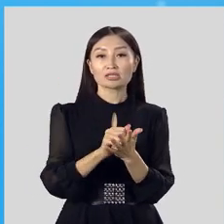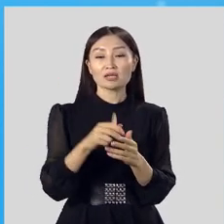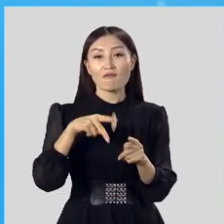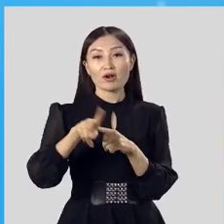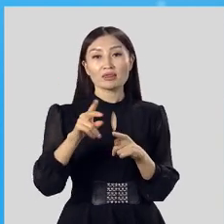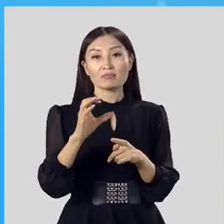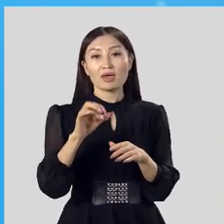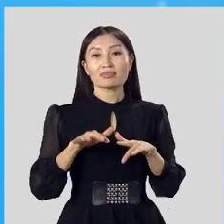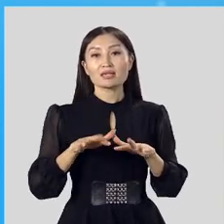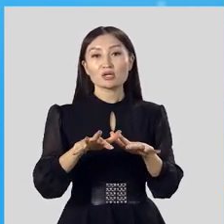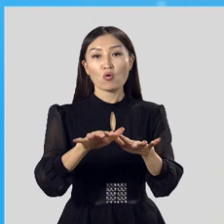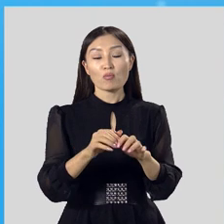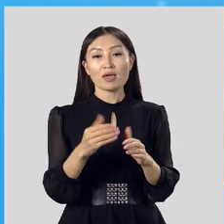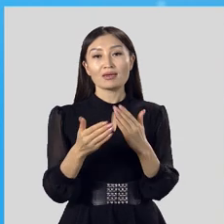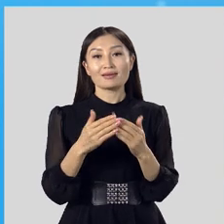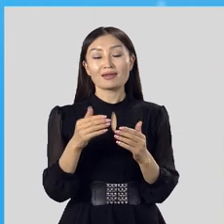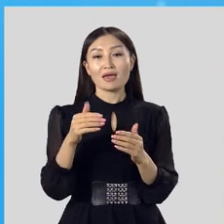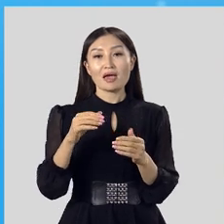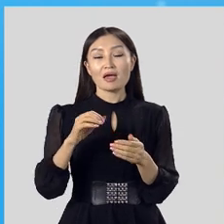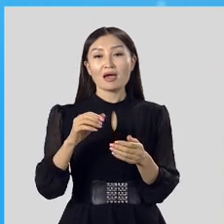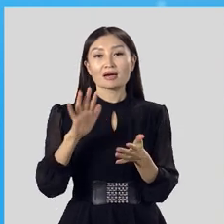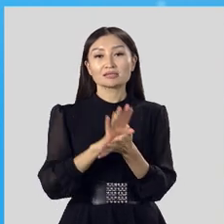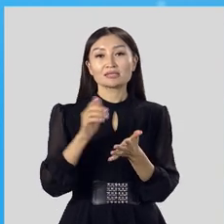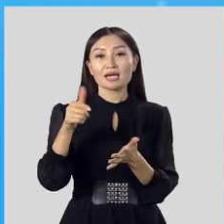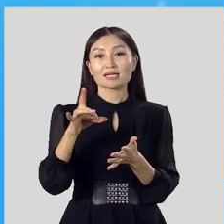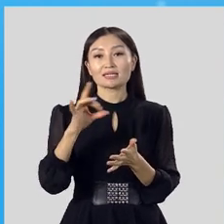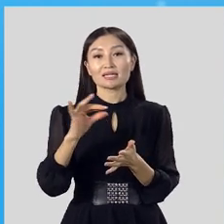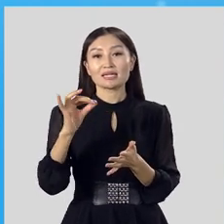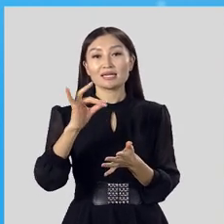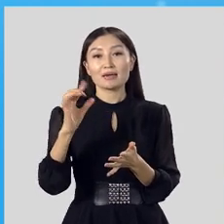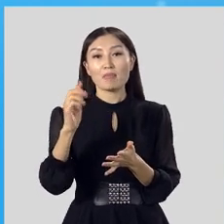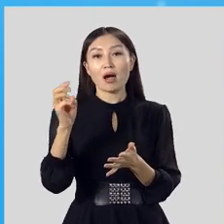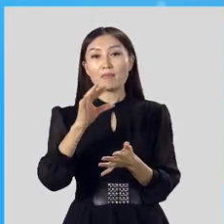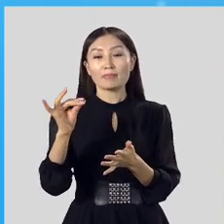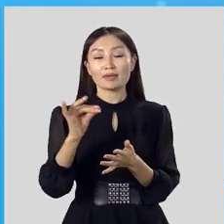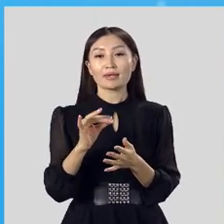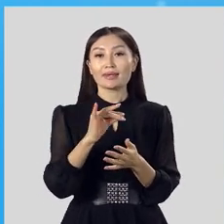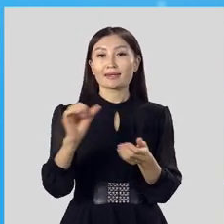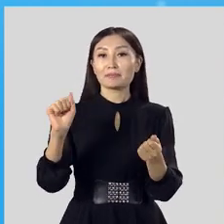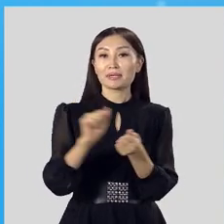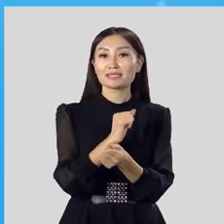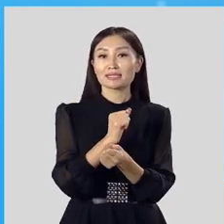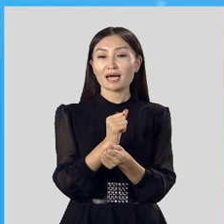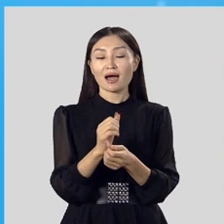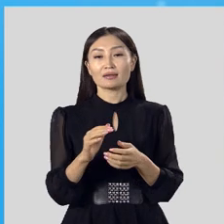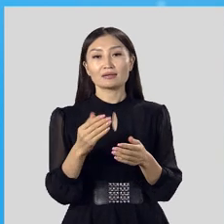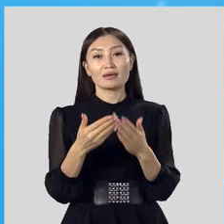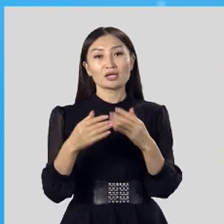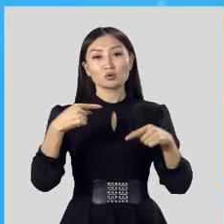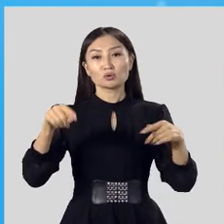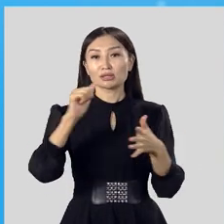насекомыми или плесневыми грибами, от пересыхания во время хранения и от других